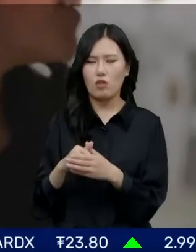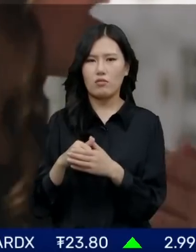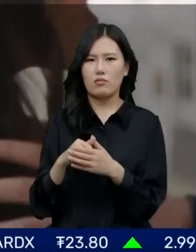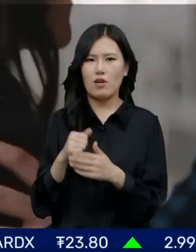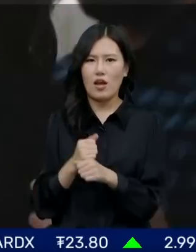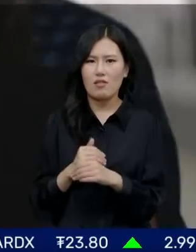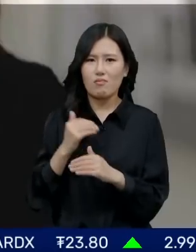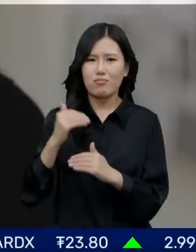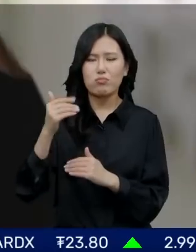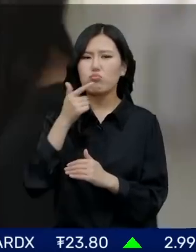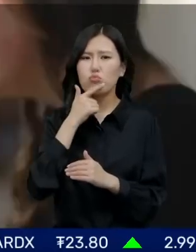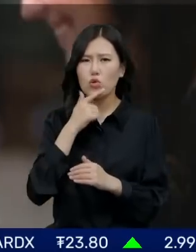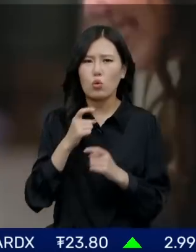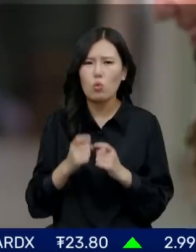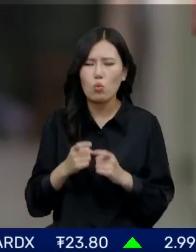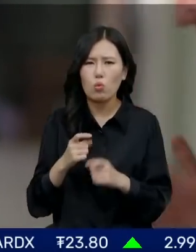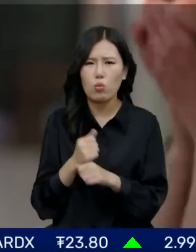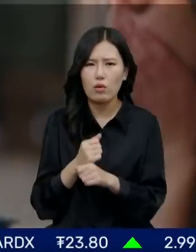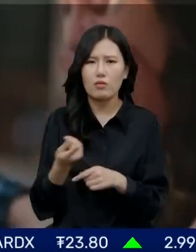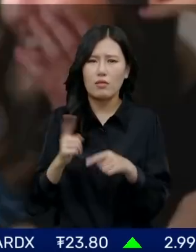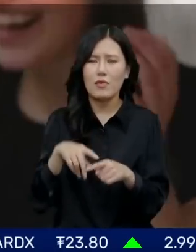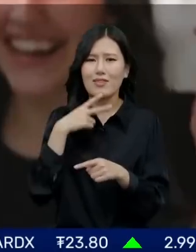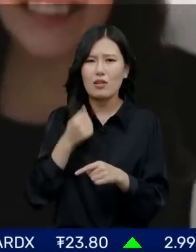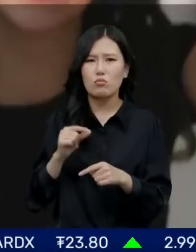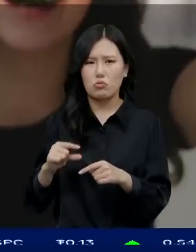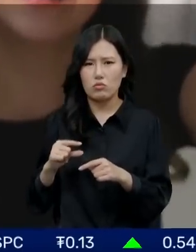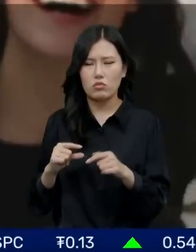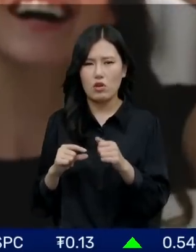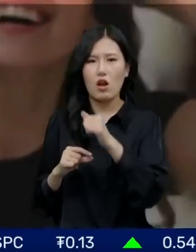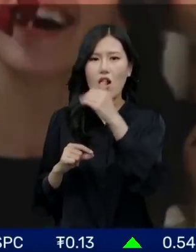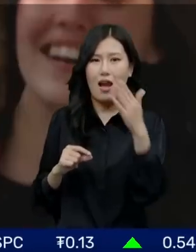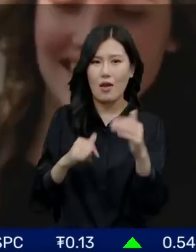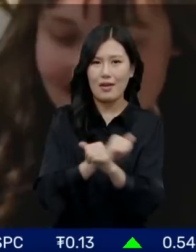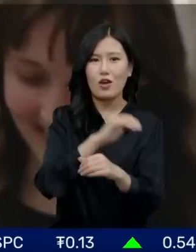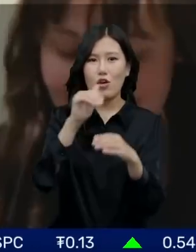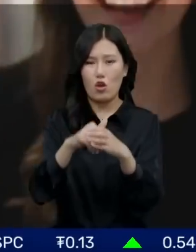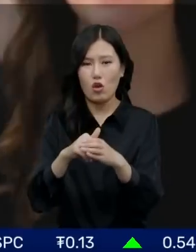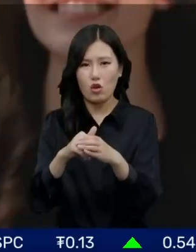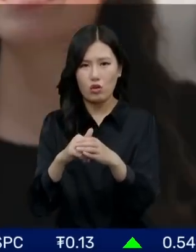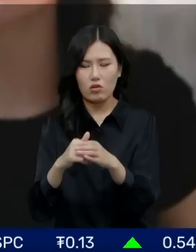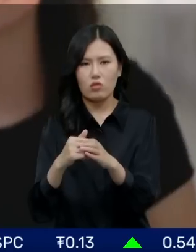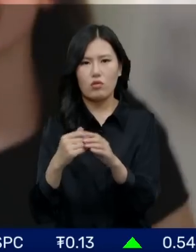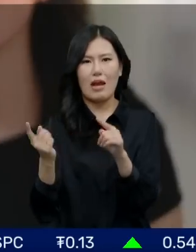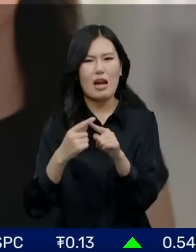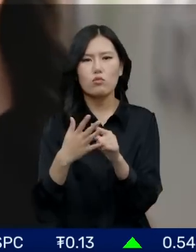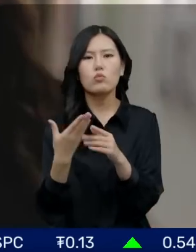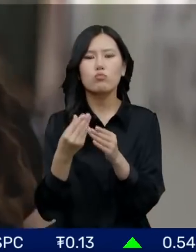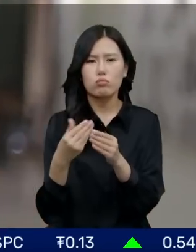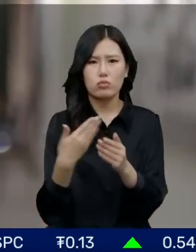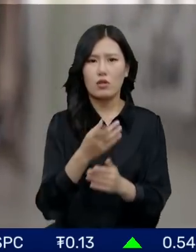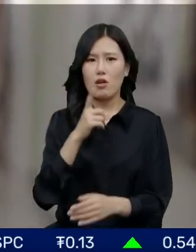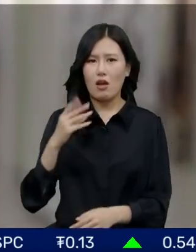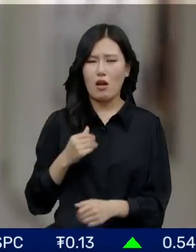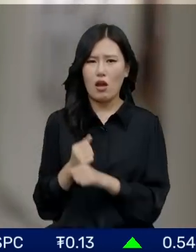мөн бага байдаг. Үүний зэрэгцээ тэдэнд аавуудаас илүү өндөр ажлын байрны шаарлах тавих тохиолдол цөөнгүү. Түнчлэн Харвардын